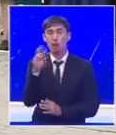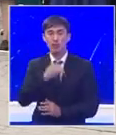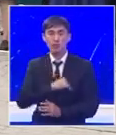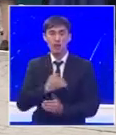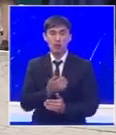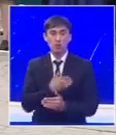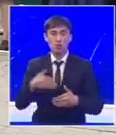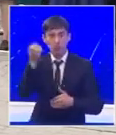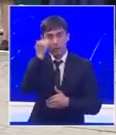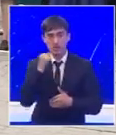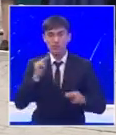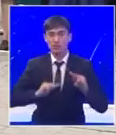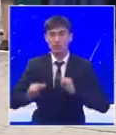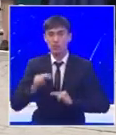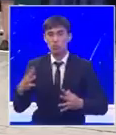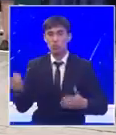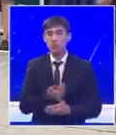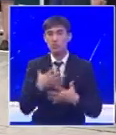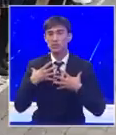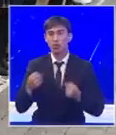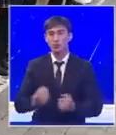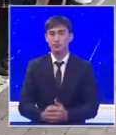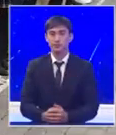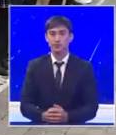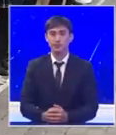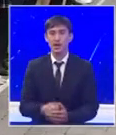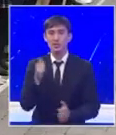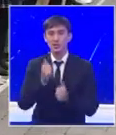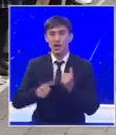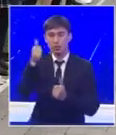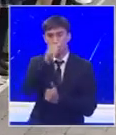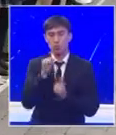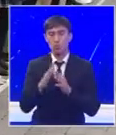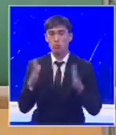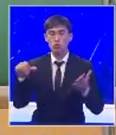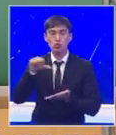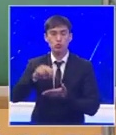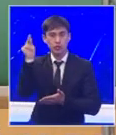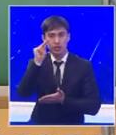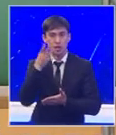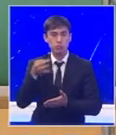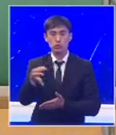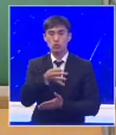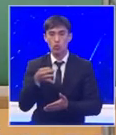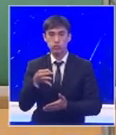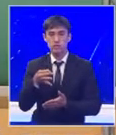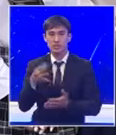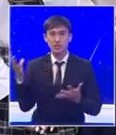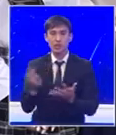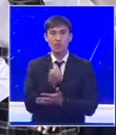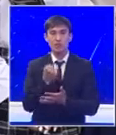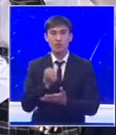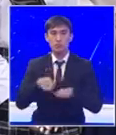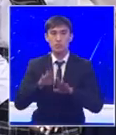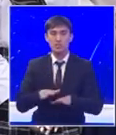своих преподавателей и пожелать им здоровья. С каждым годом все больше учащихся Алматинской области завоевывает